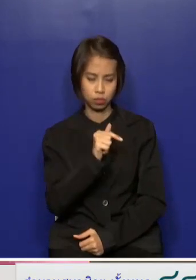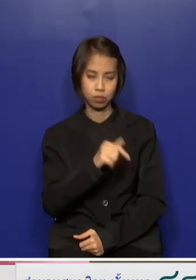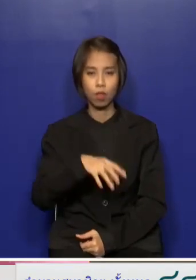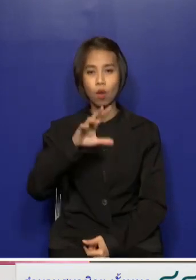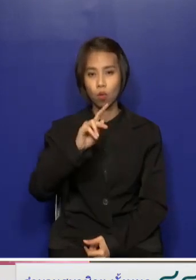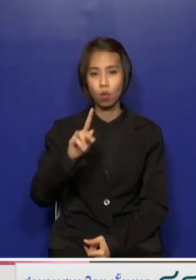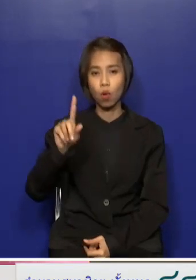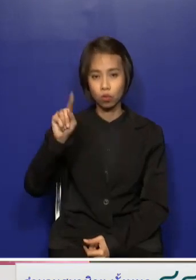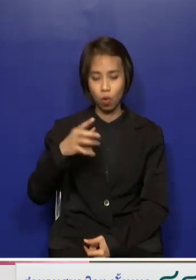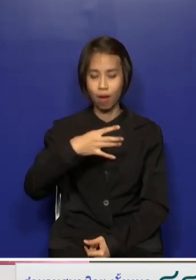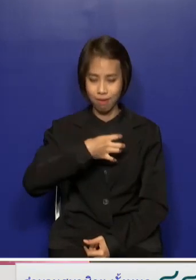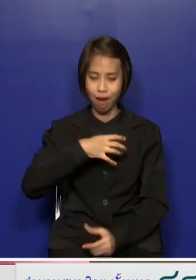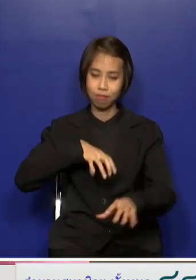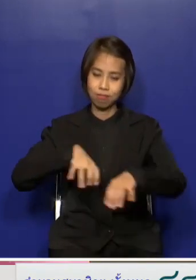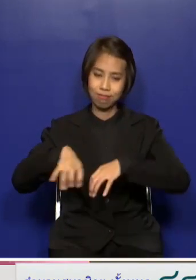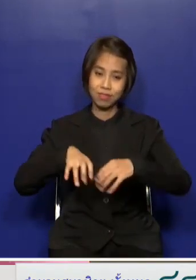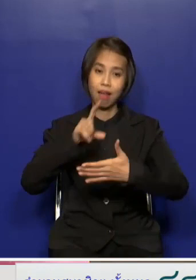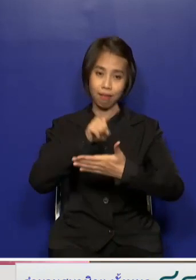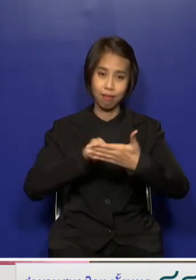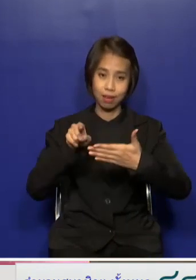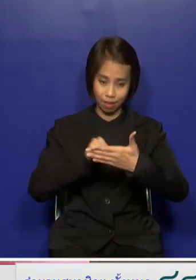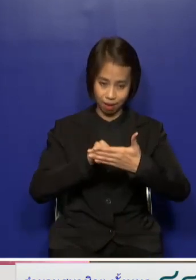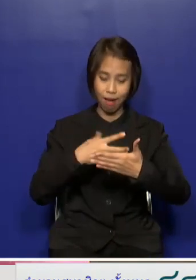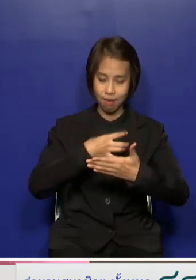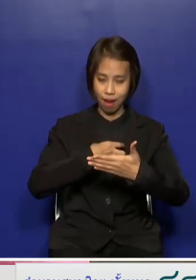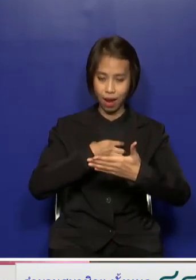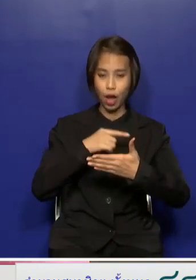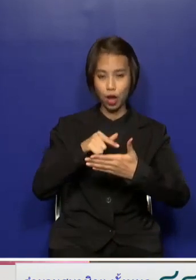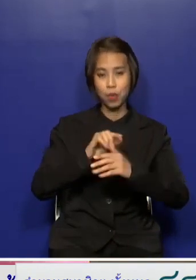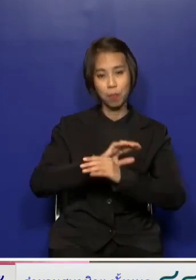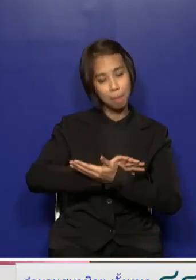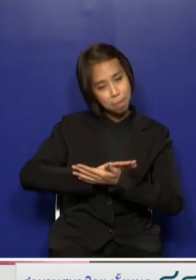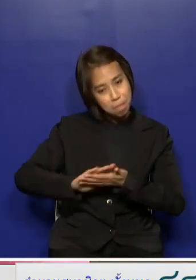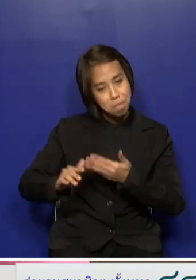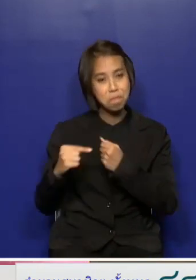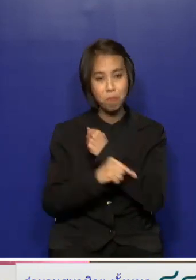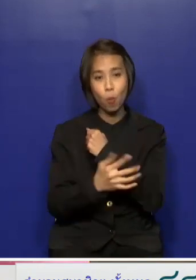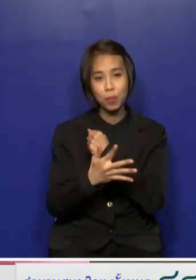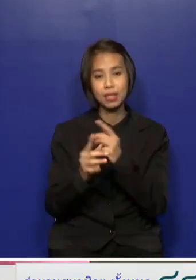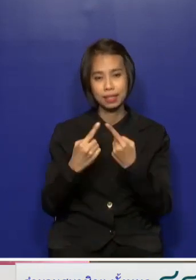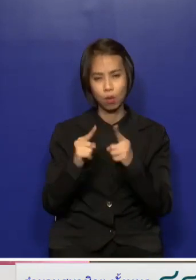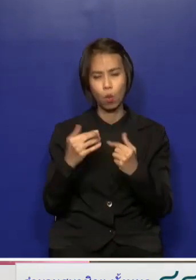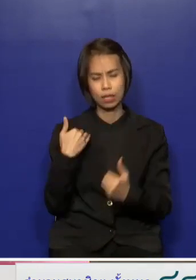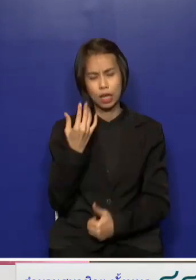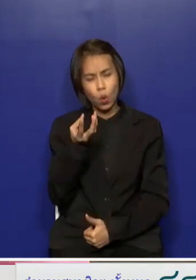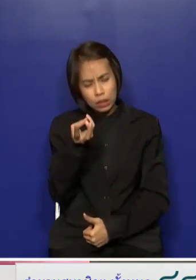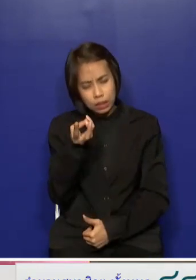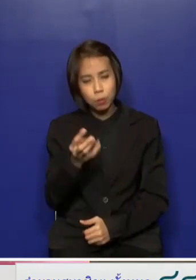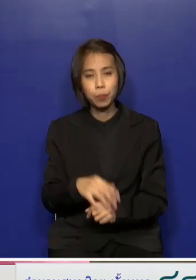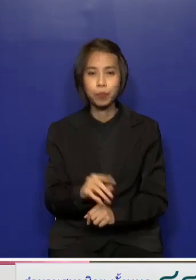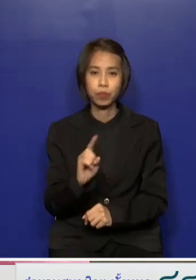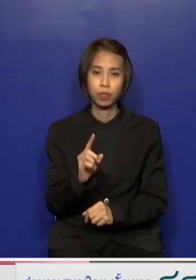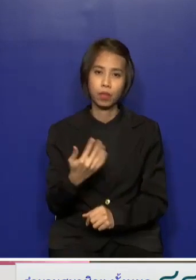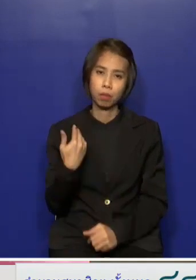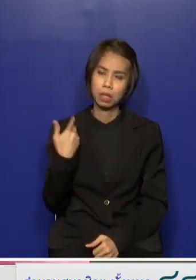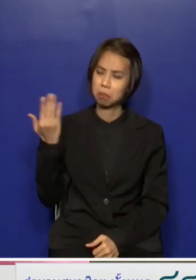ดการเลือกตั้งท้ายสุดต้องให้เกิดความบริสุทธิ์ยุติธรรมผมขออนุญาตสักเรื่องเดียวครับเพื่อไม่รบกวนกับที่ประชุมเพราะว่าเนื้อหาแต่